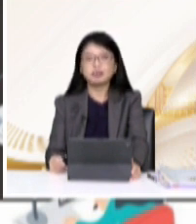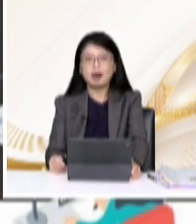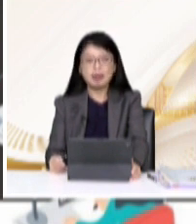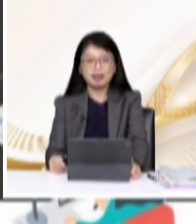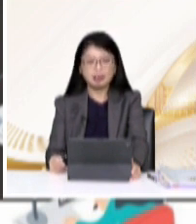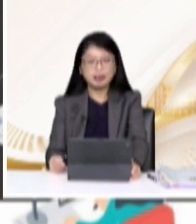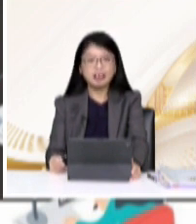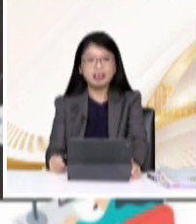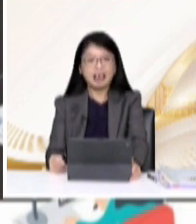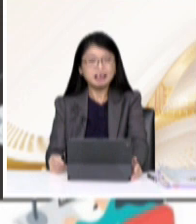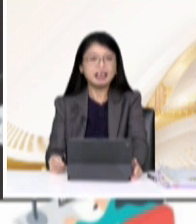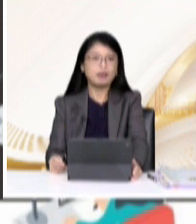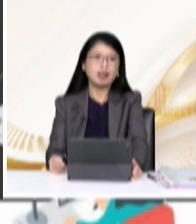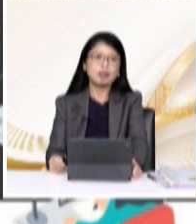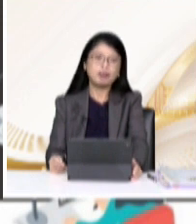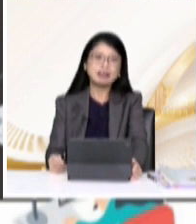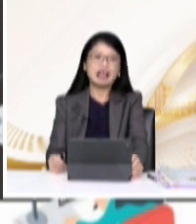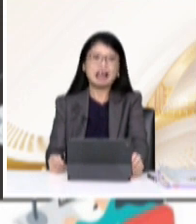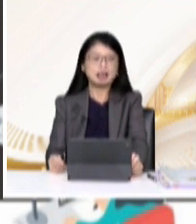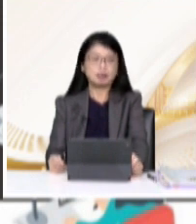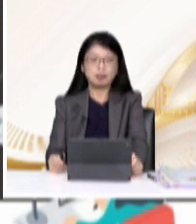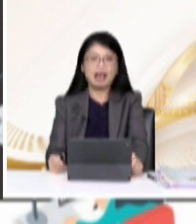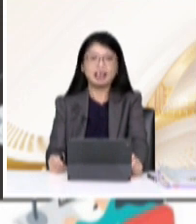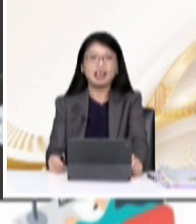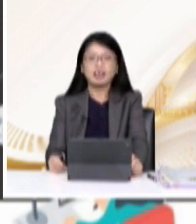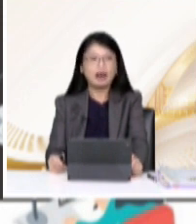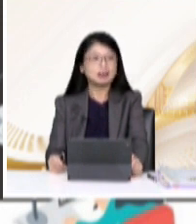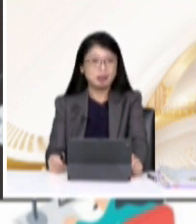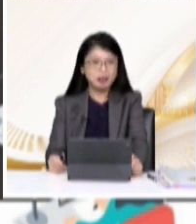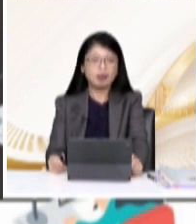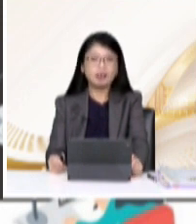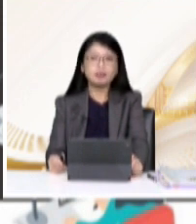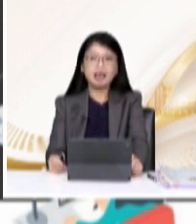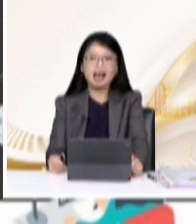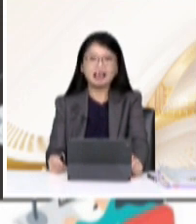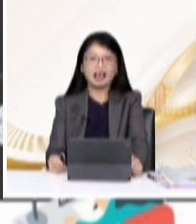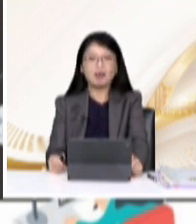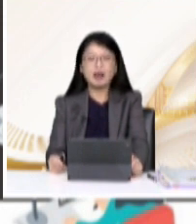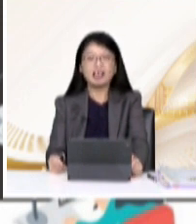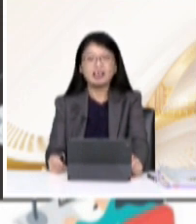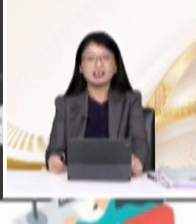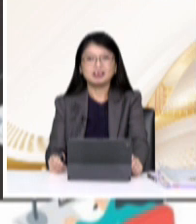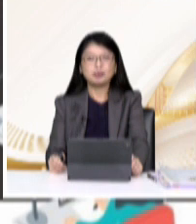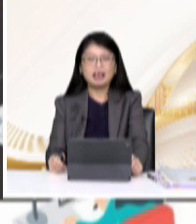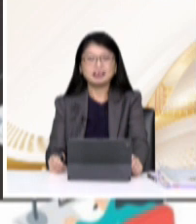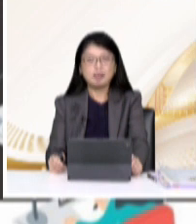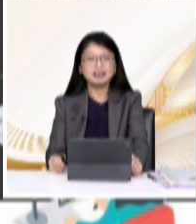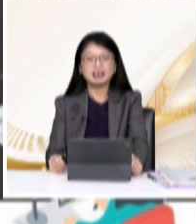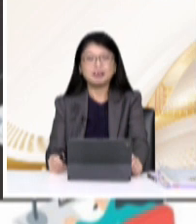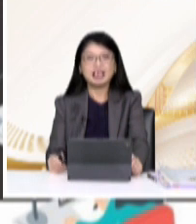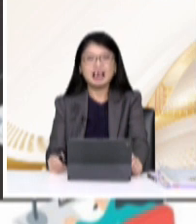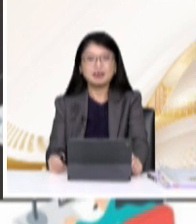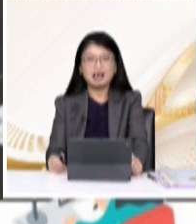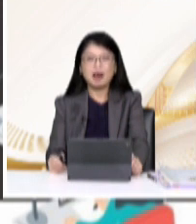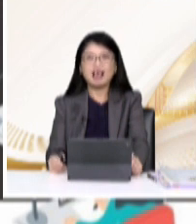าเกิดว่าเป็นรัฐมนตรีท่านเดียวเนี่ยเป็นผู้รักษาการตามกฎหมายเนี่ยก็อาจจะไม่มีข้อยุ่งยากนะคะว่าทุกท่านสามารถที่จะเข้